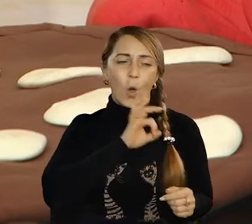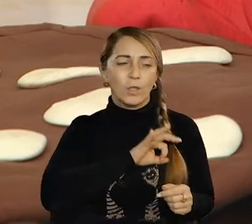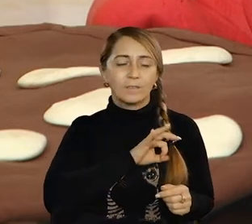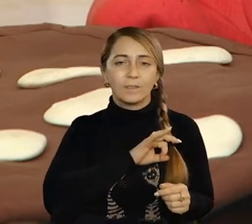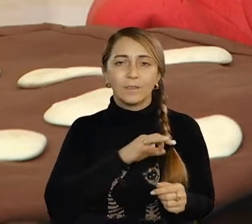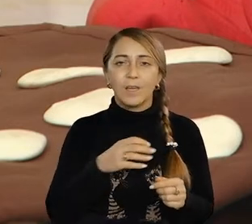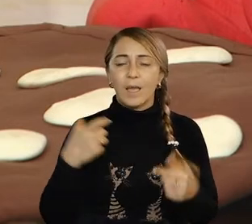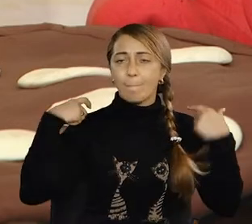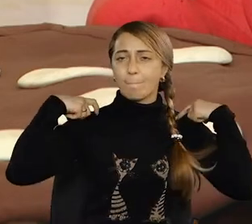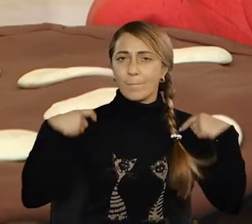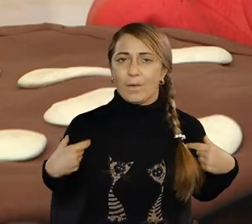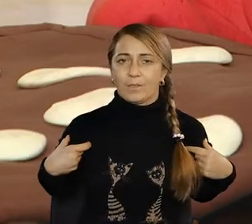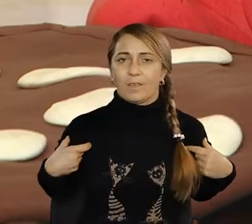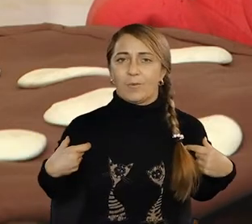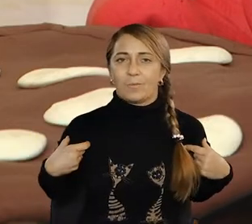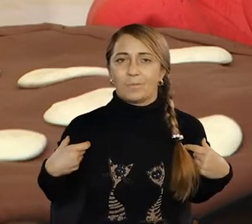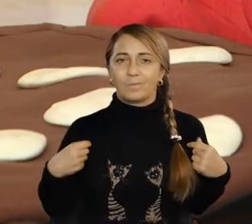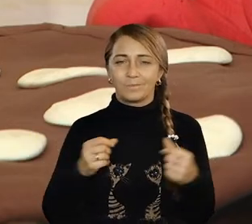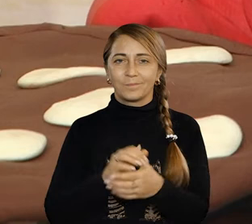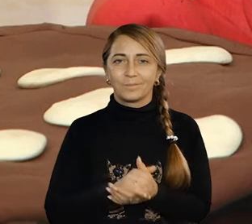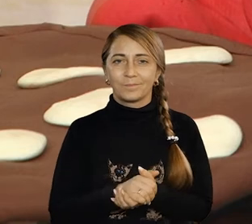користувалася наплічником.